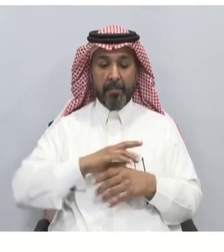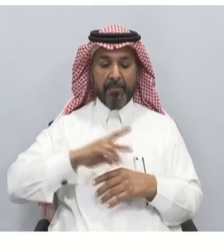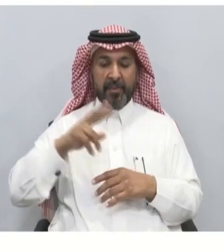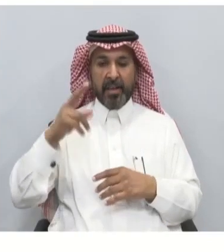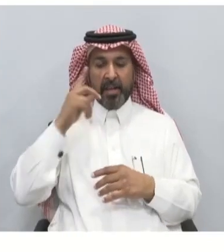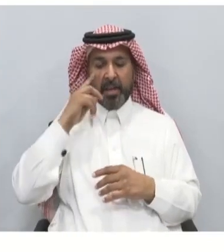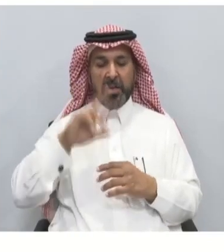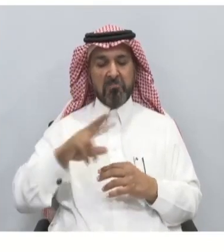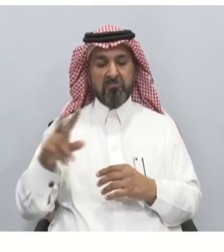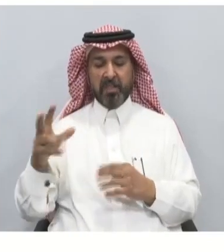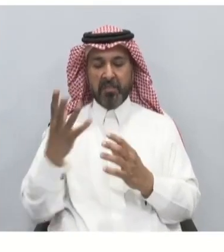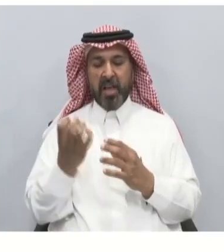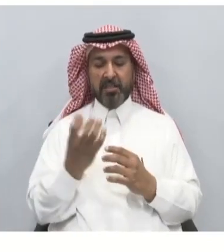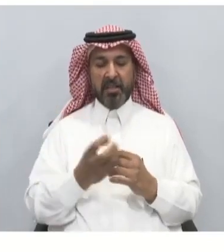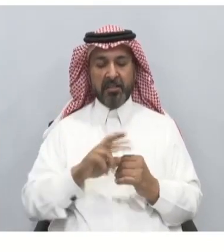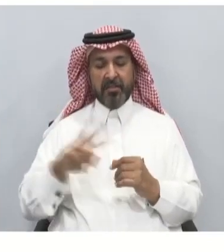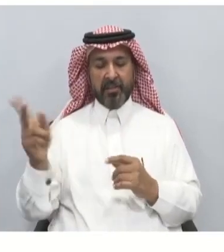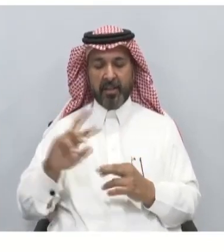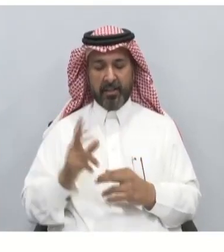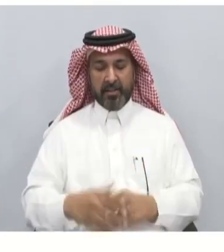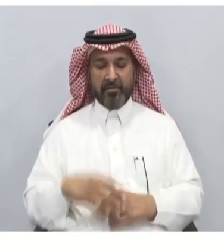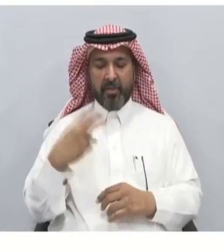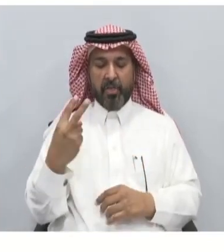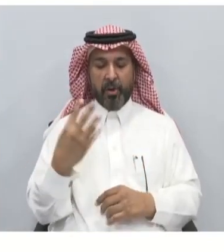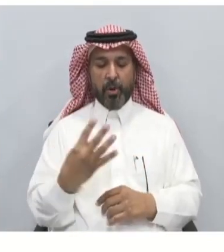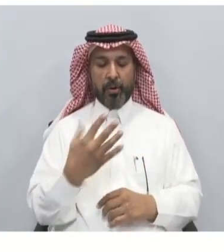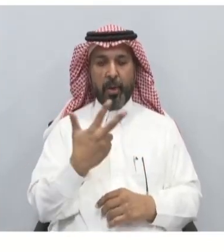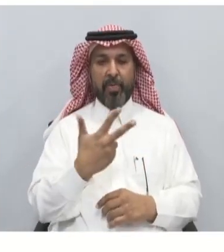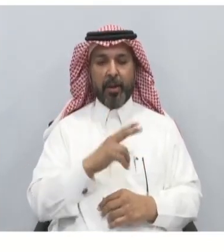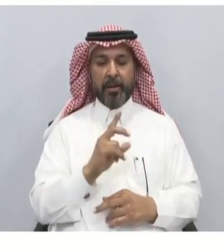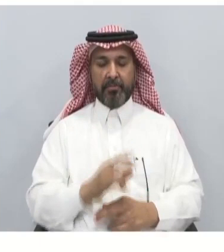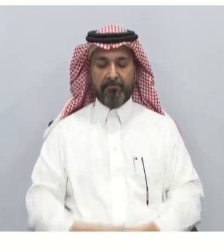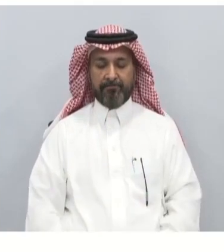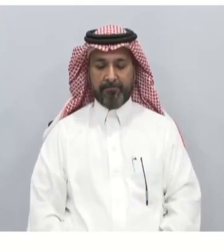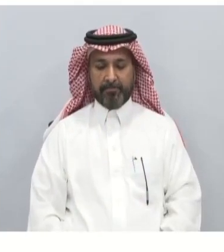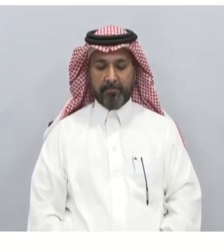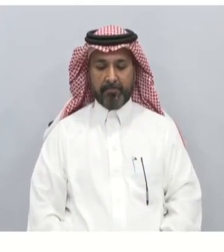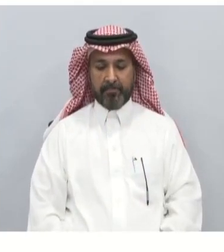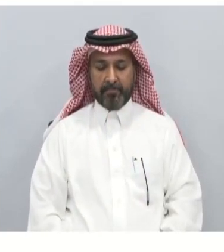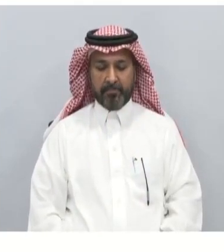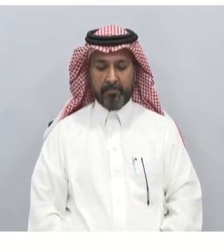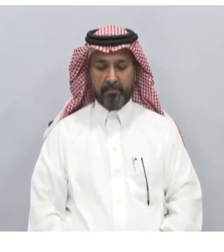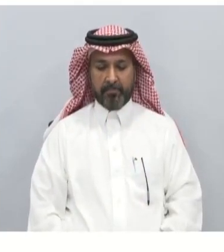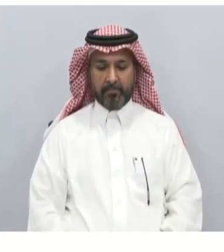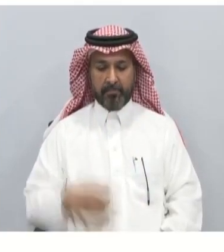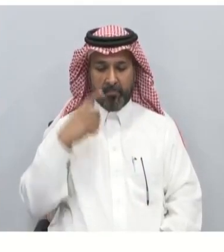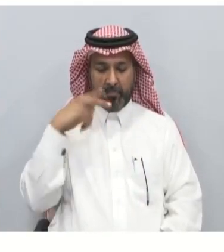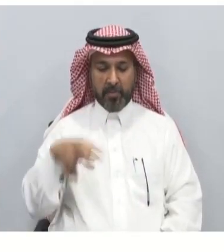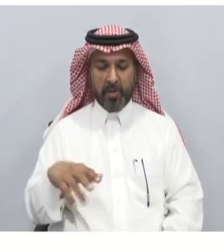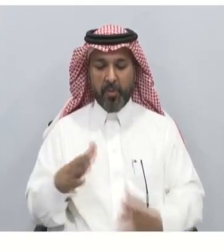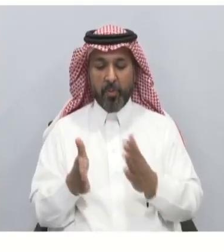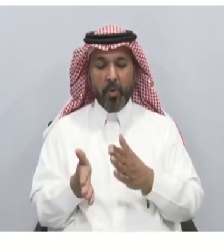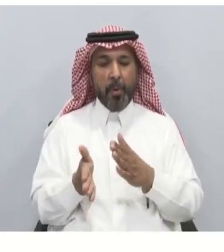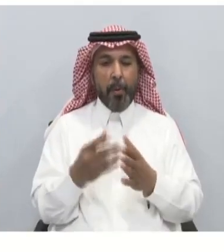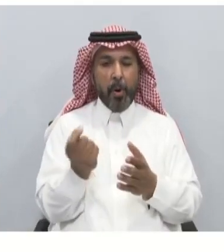بين كل حدين متتاليين إذن المتتابعة ليست حسابية. أيضا يمكن إيجاد